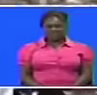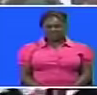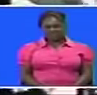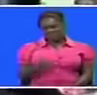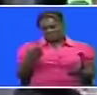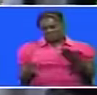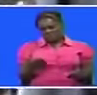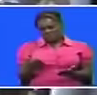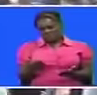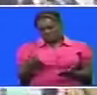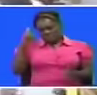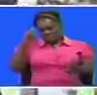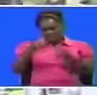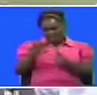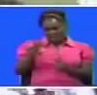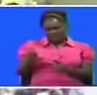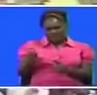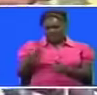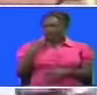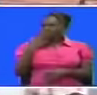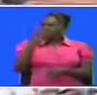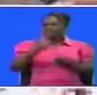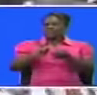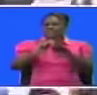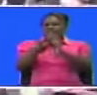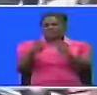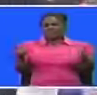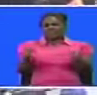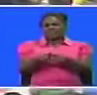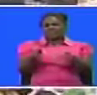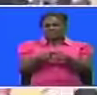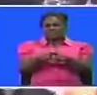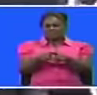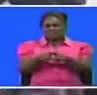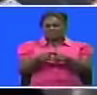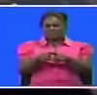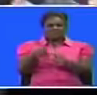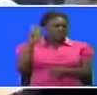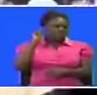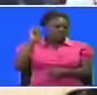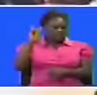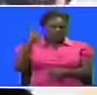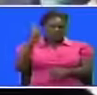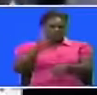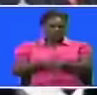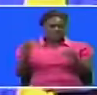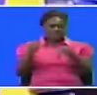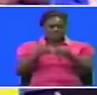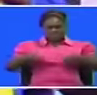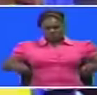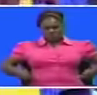Pengine anafanya hivyo kwa sababu ananusia harufu ya mabadiliko jinsi ilivyokuwa Nyamira wakati fulani alipokutana na